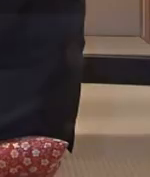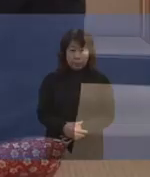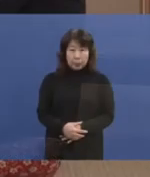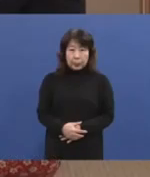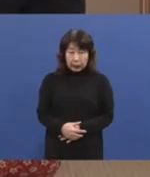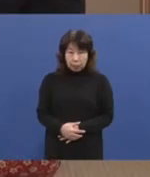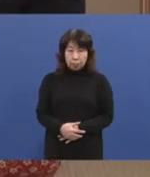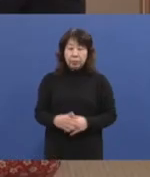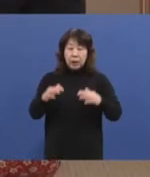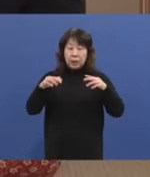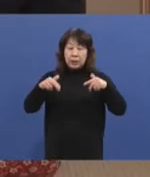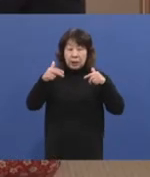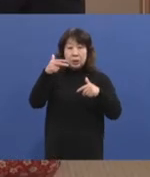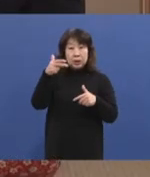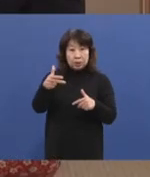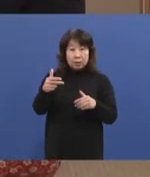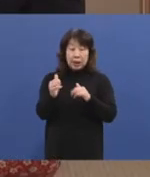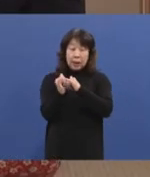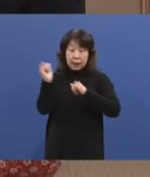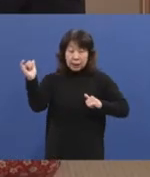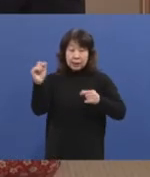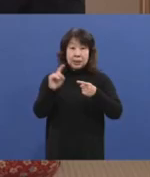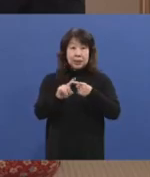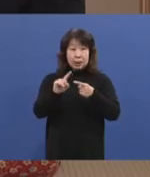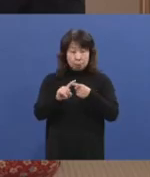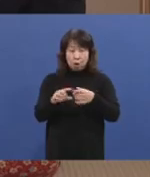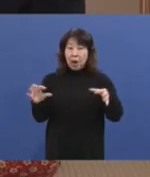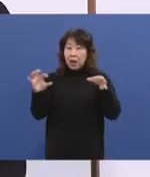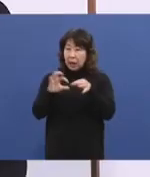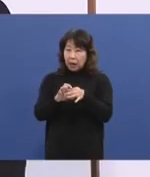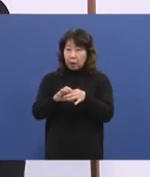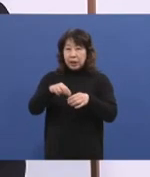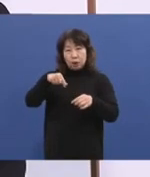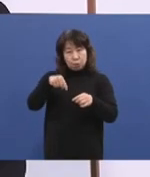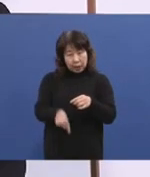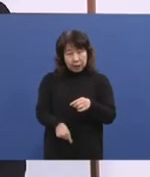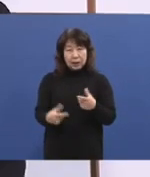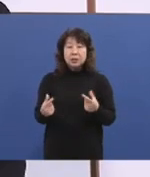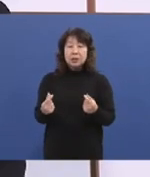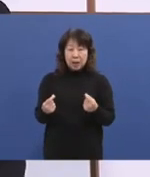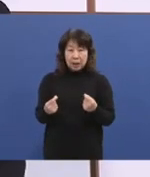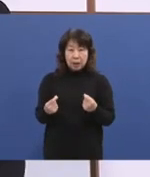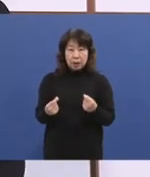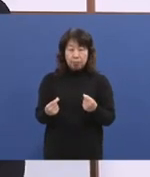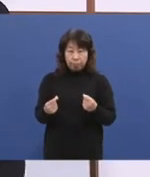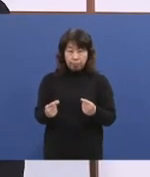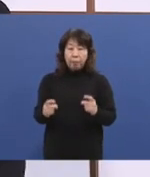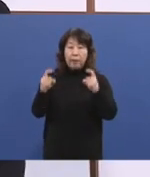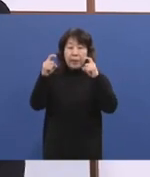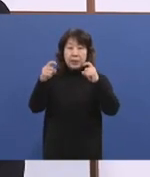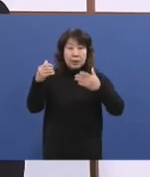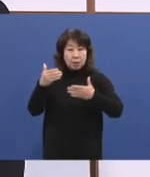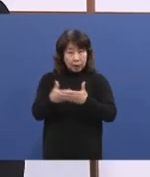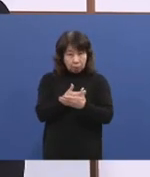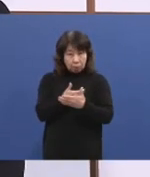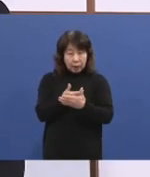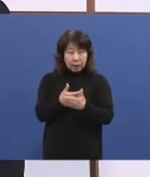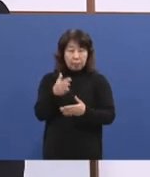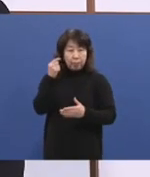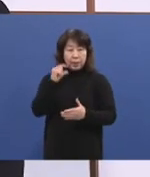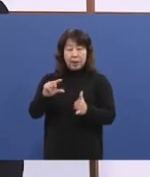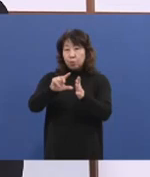高槻市は歴史的にも将棋との関わりが深いそうですが。 はい、高槻城跡から江戸時